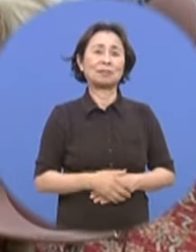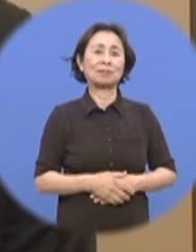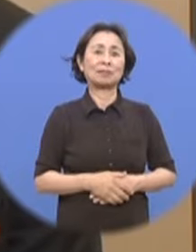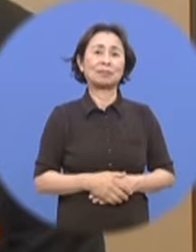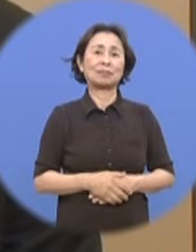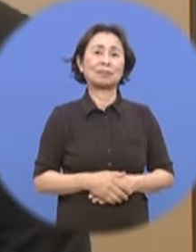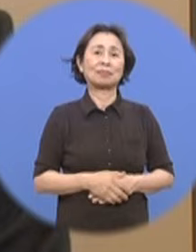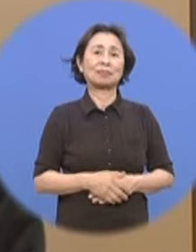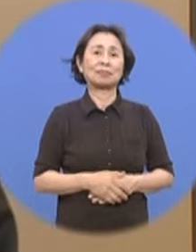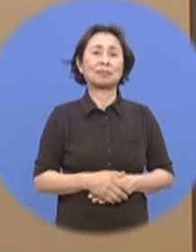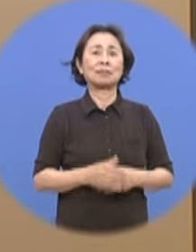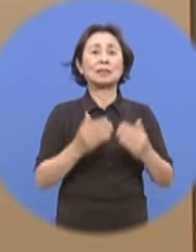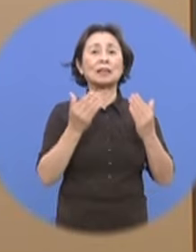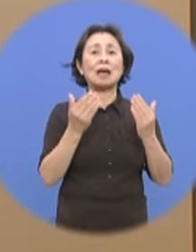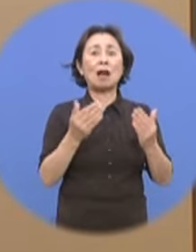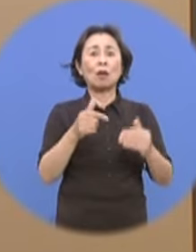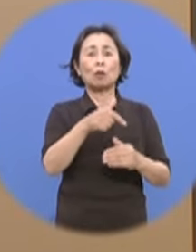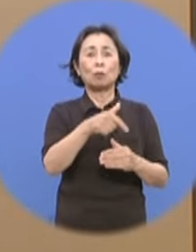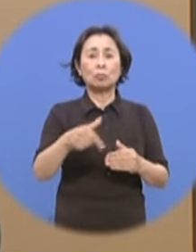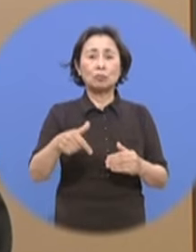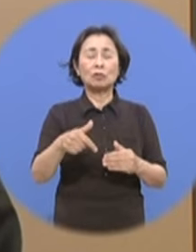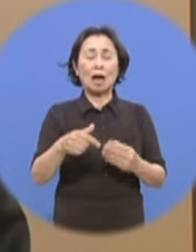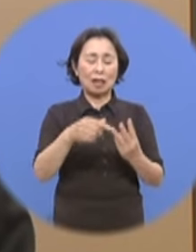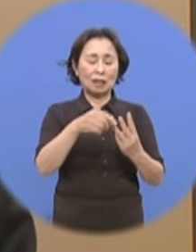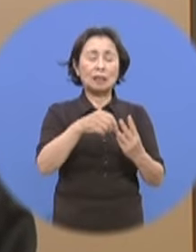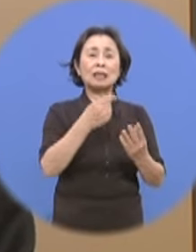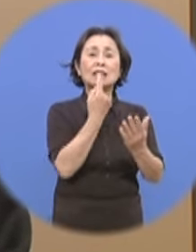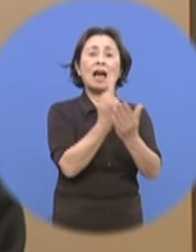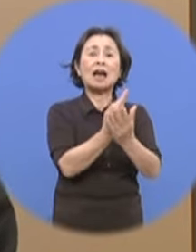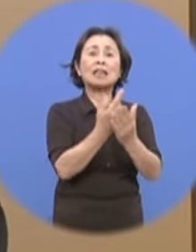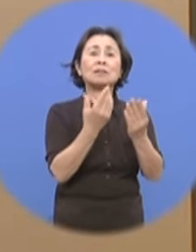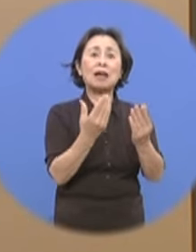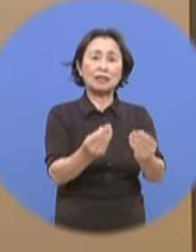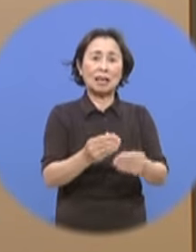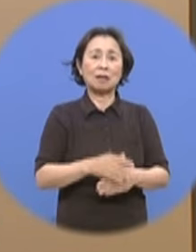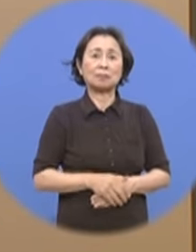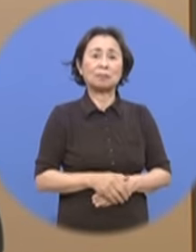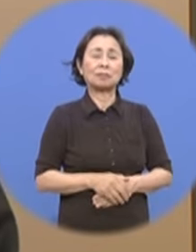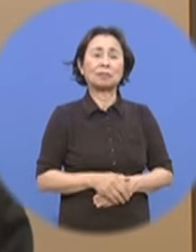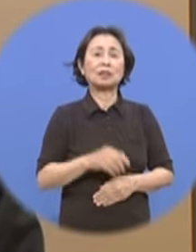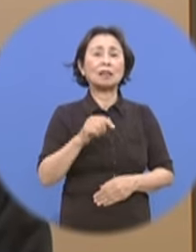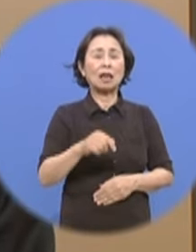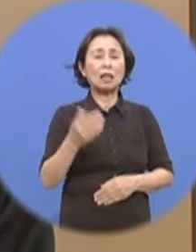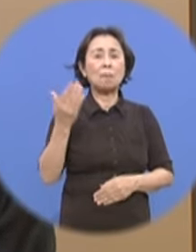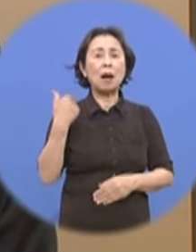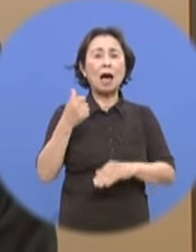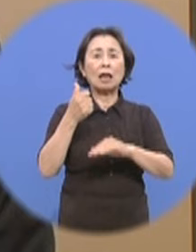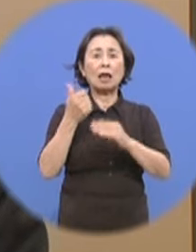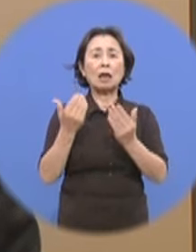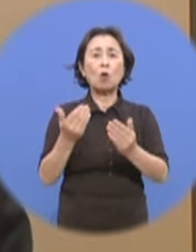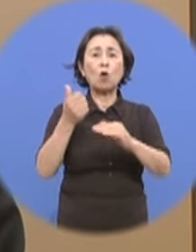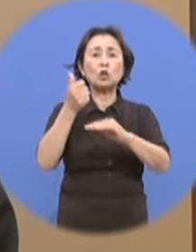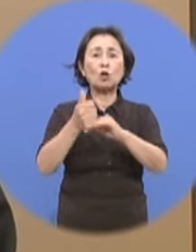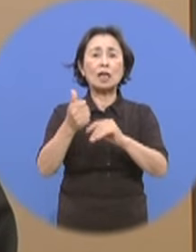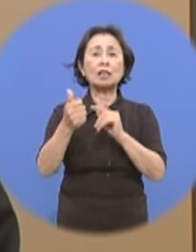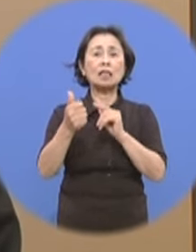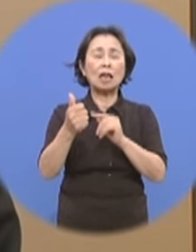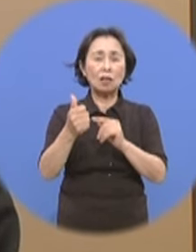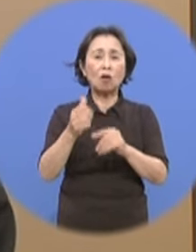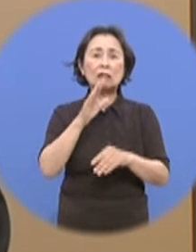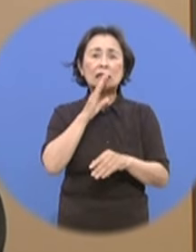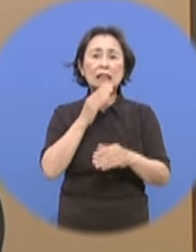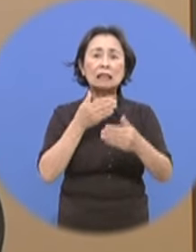た学校部会に参加させていただきましたえその中で元校長先生のえ